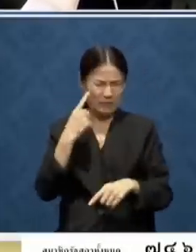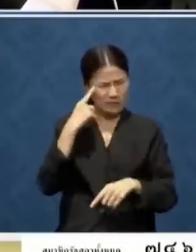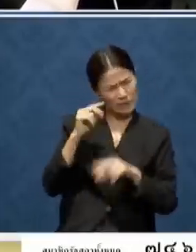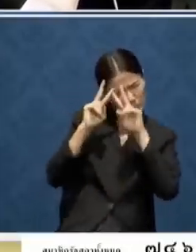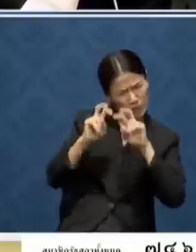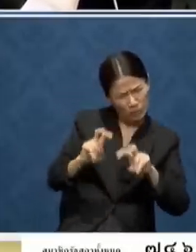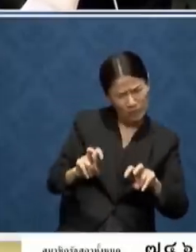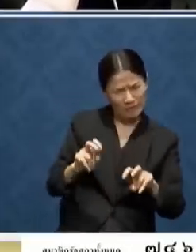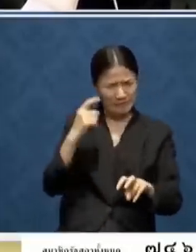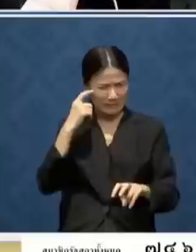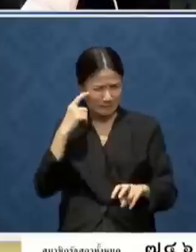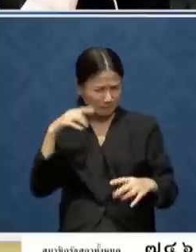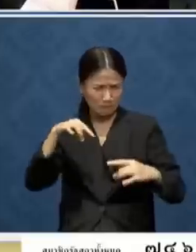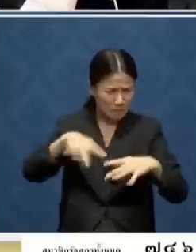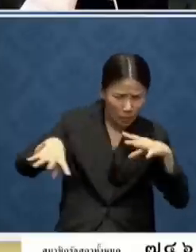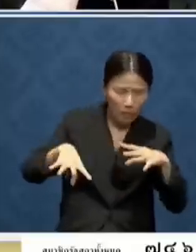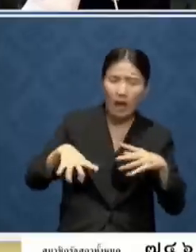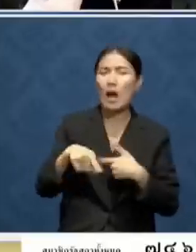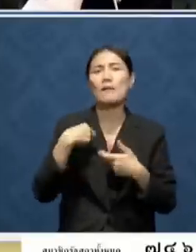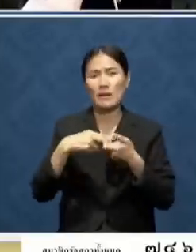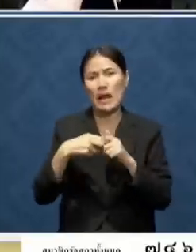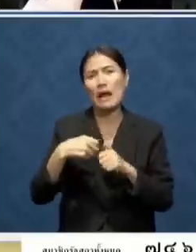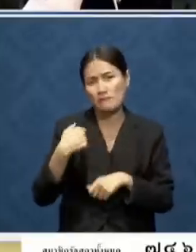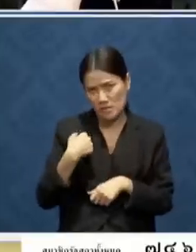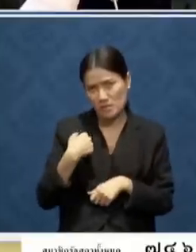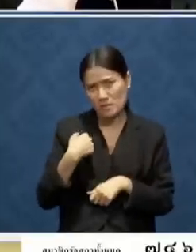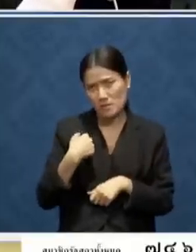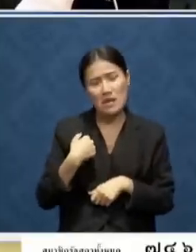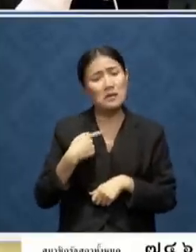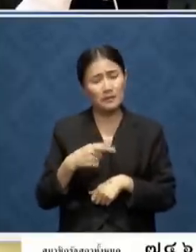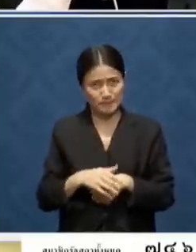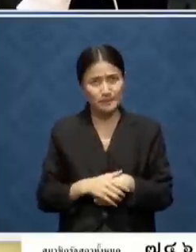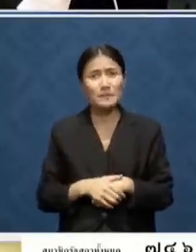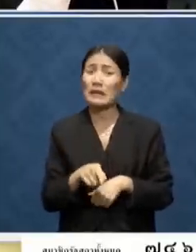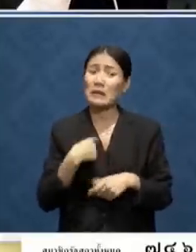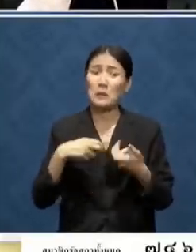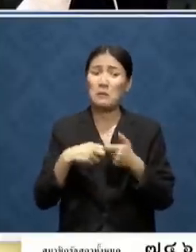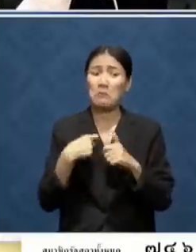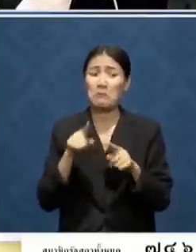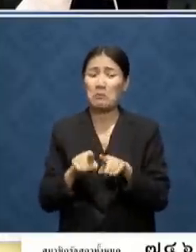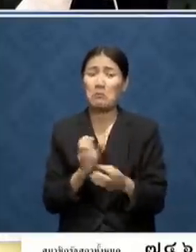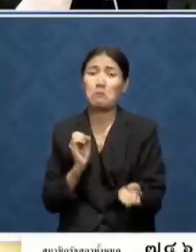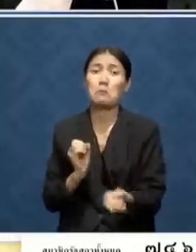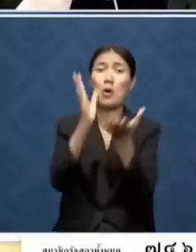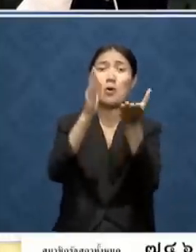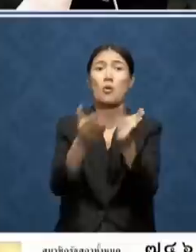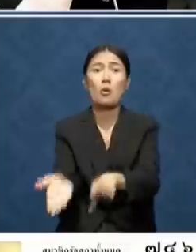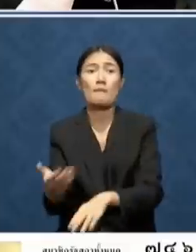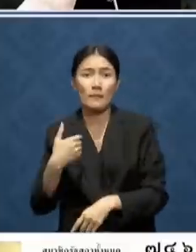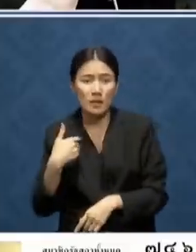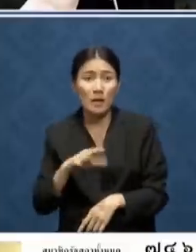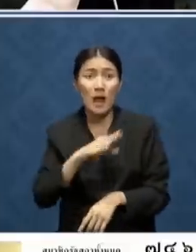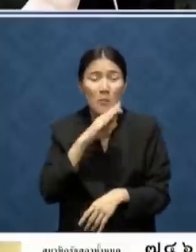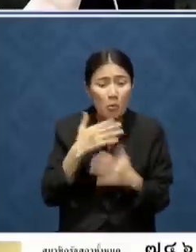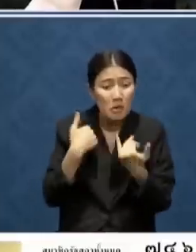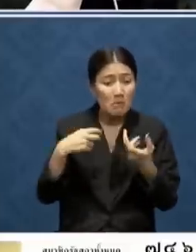ไม่ตรงจุดอันนี้ดิฉันคิดว่าไม่ใช่การปั๊มหัวใจค่ะมันคือการให้สเตียรอยด์นะคะแล้วก็ถ้าไม่ได้รักษาอาการป่วยเฉพาะส่วน